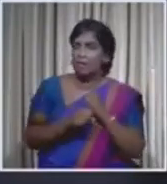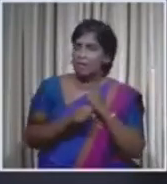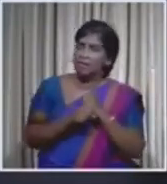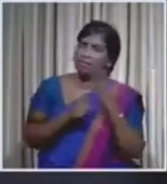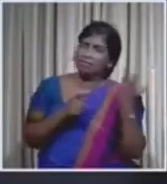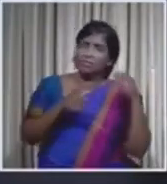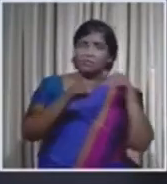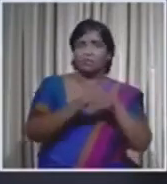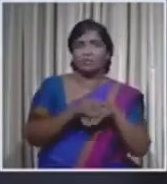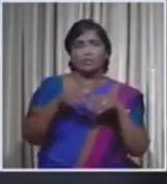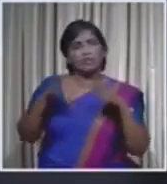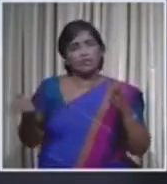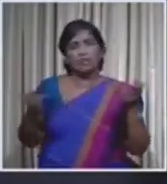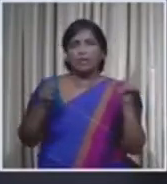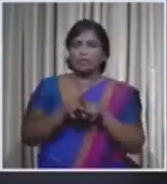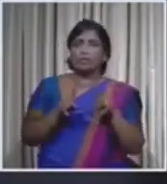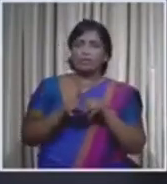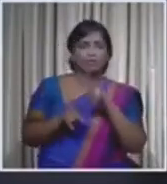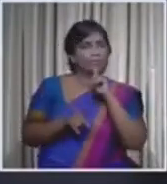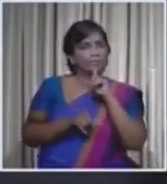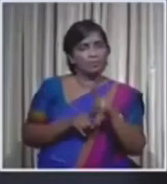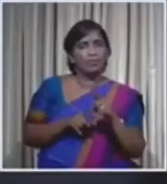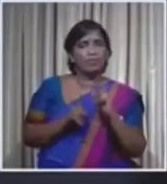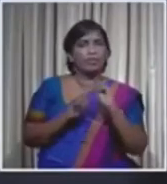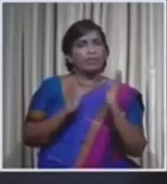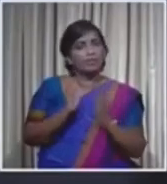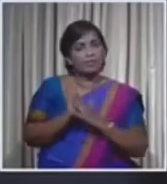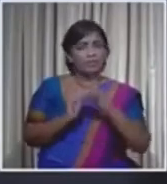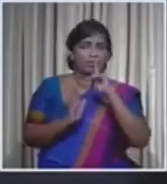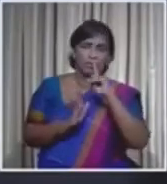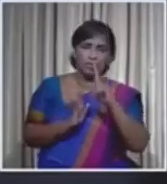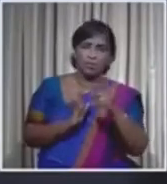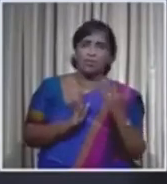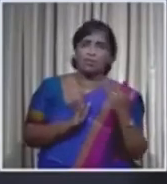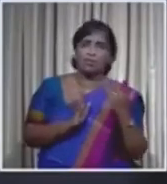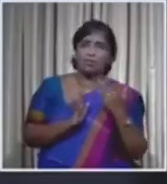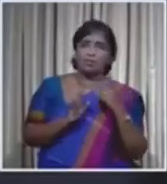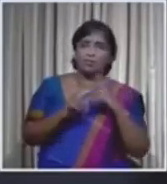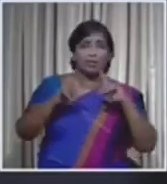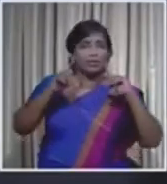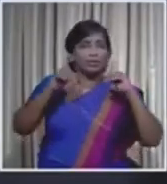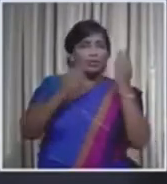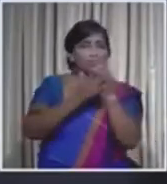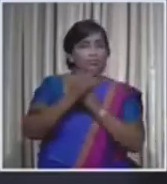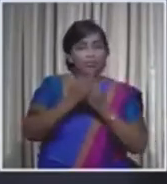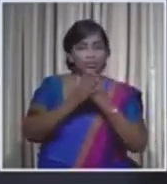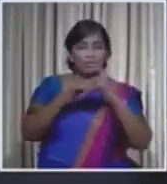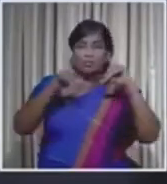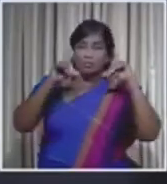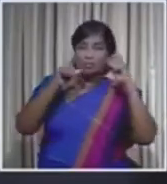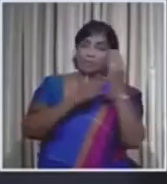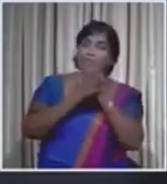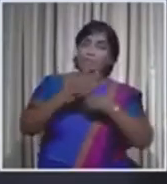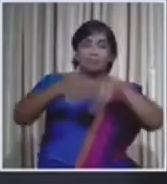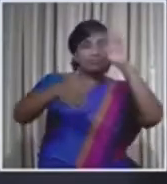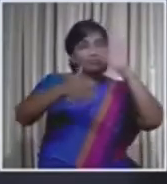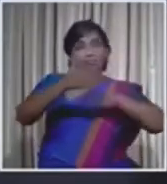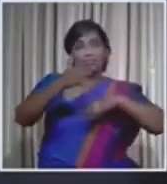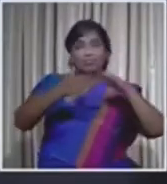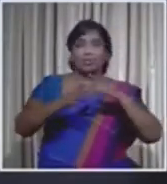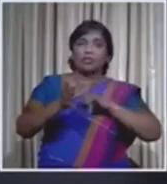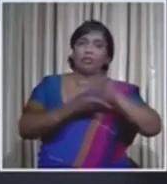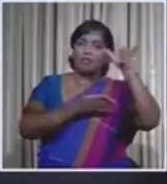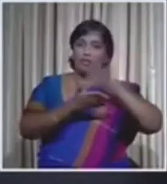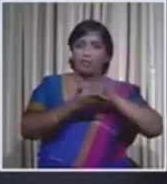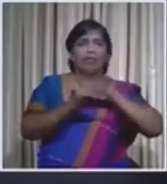වුණත් මේ පැත්ත වුණත් ඒකයි කියන්නේ අගමැතිතුමා කියනවා පින්තූර ඡාය පින්තූර ඇඳ දැන් රට යන්න